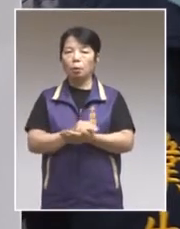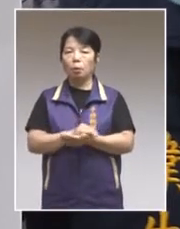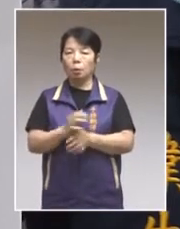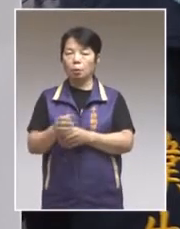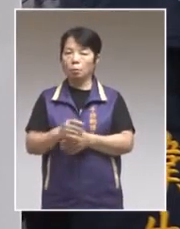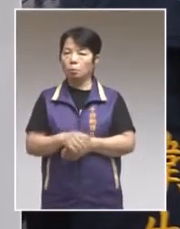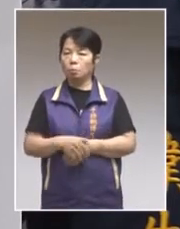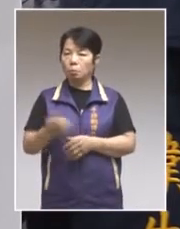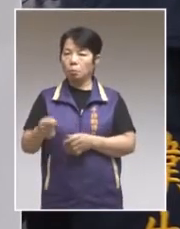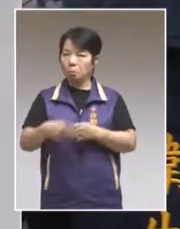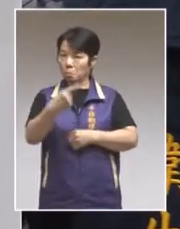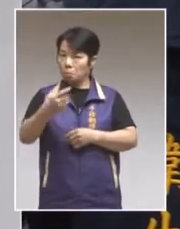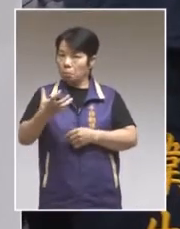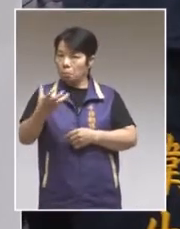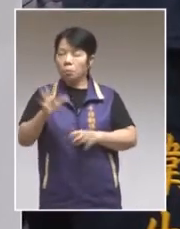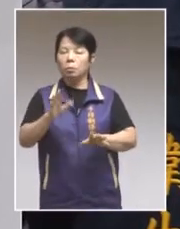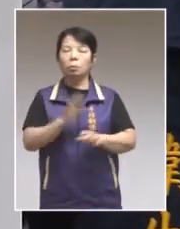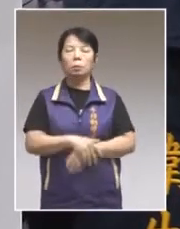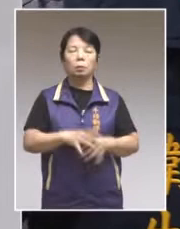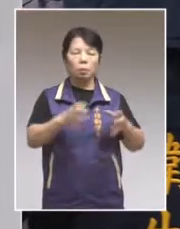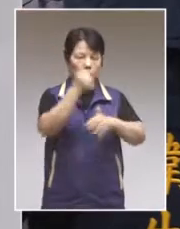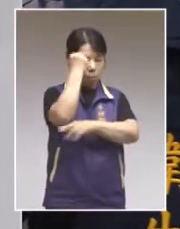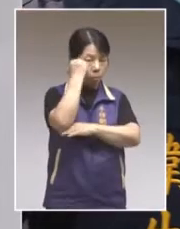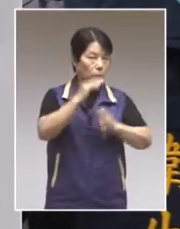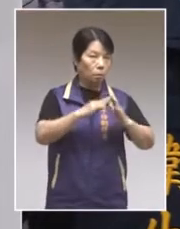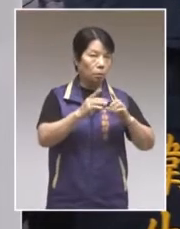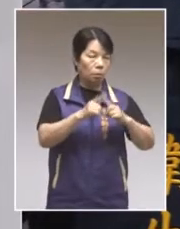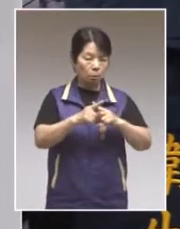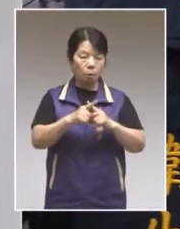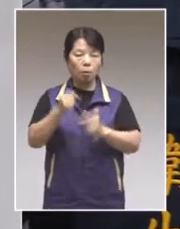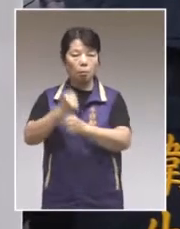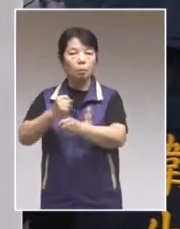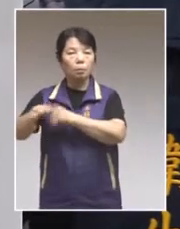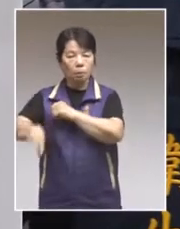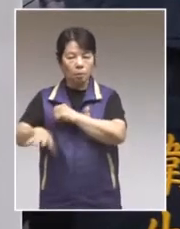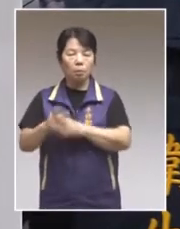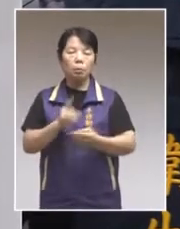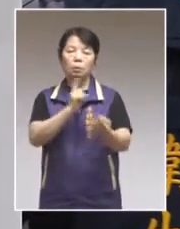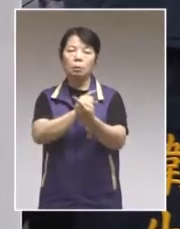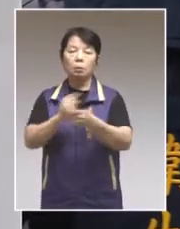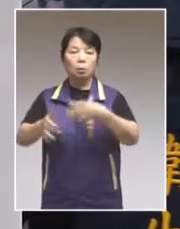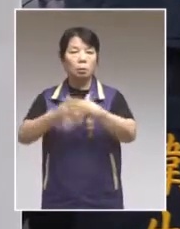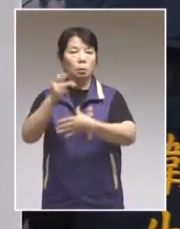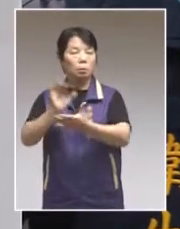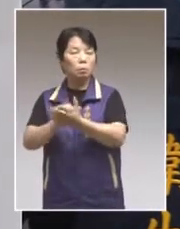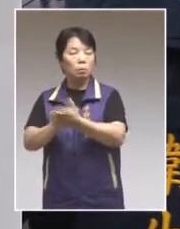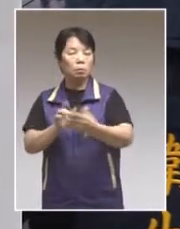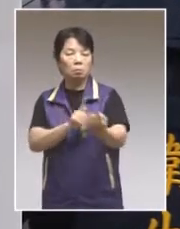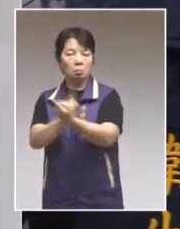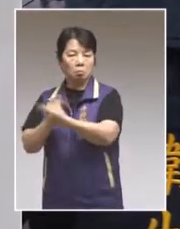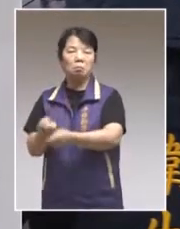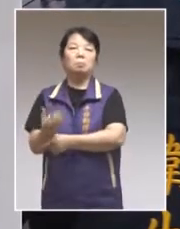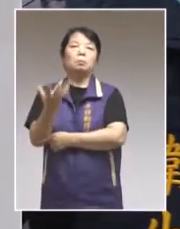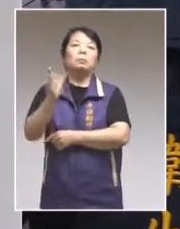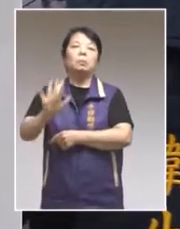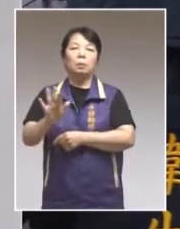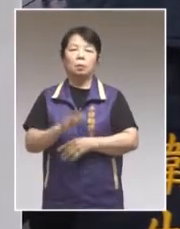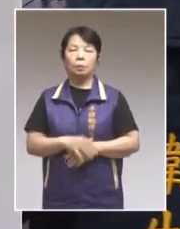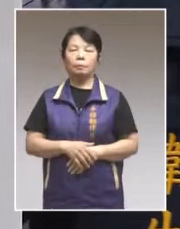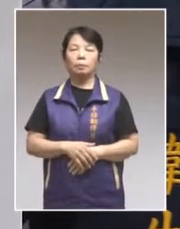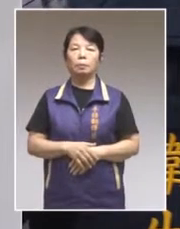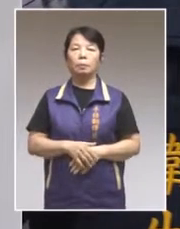大的就是同住家人跟职场这两块。那亲友接触的部分也逐渐的攀升。那亲友接触的方